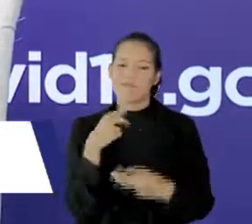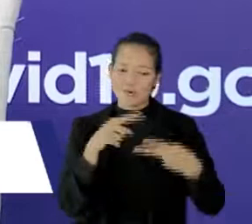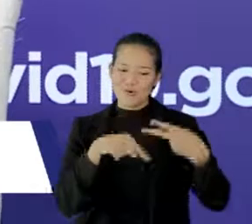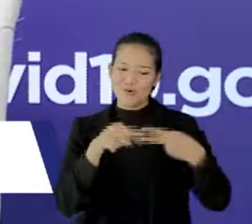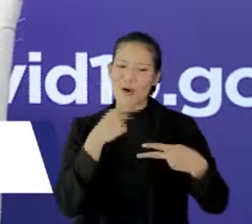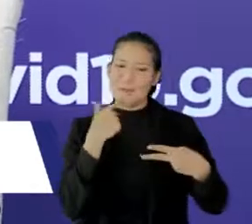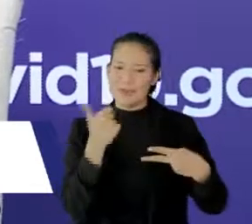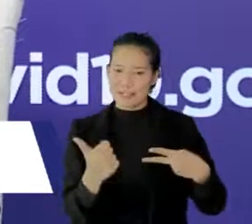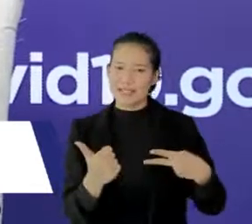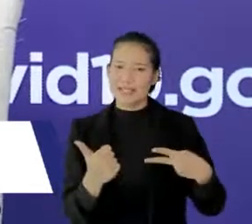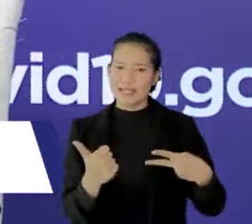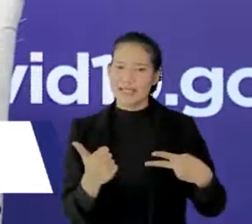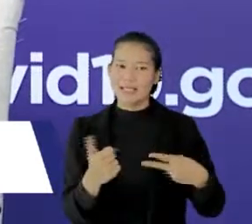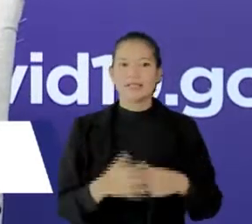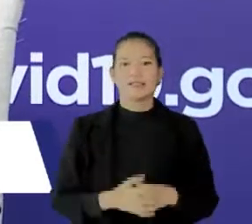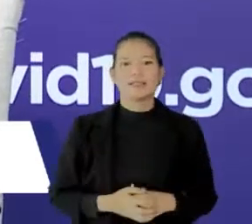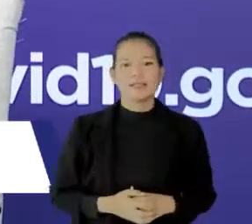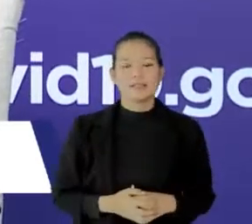penting saya rasa.